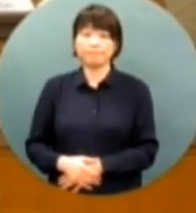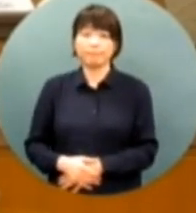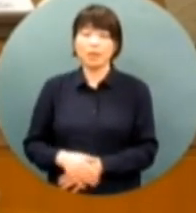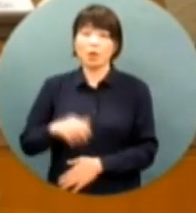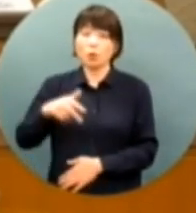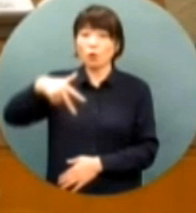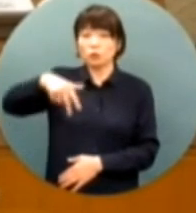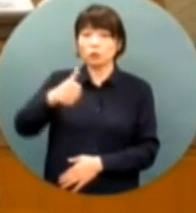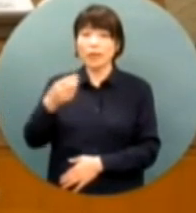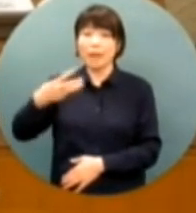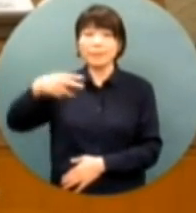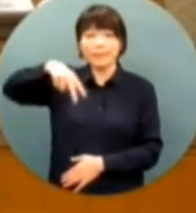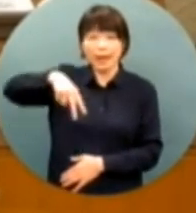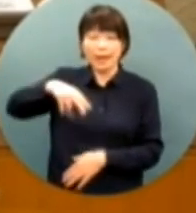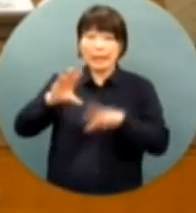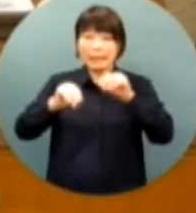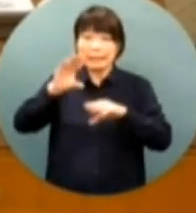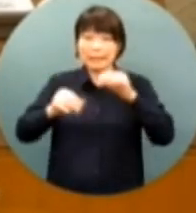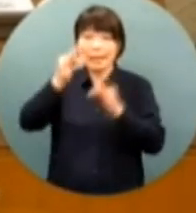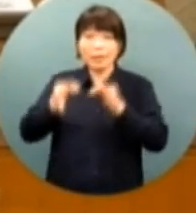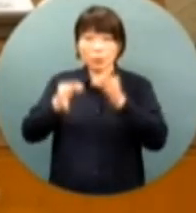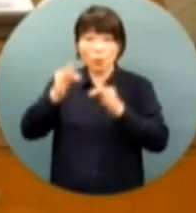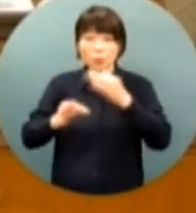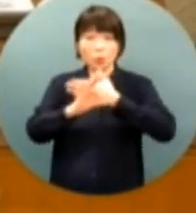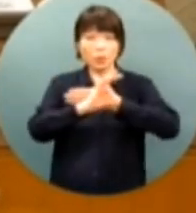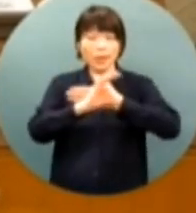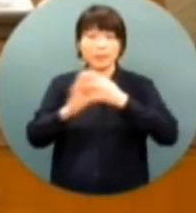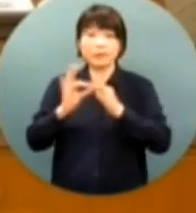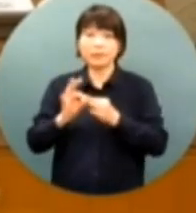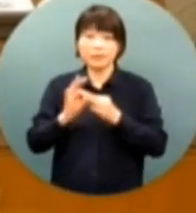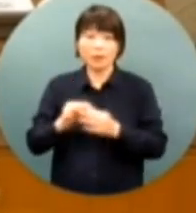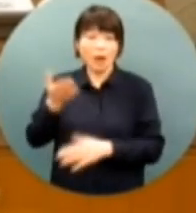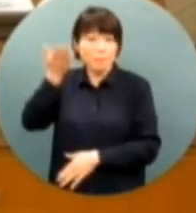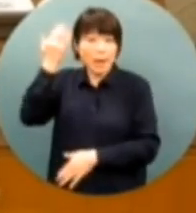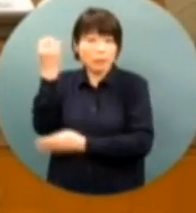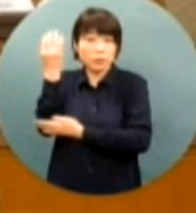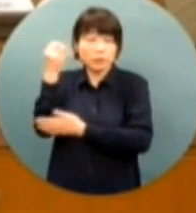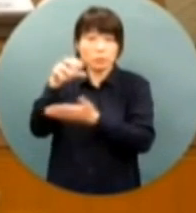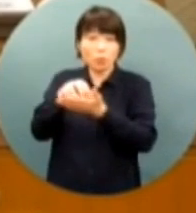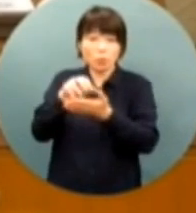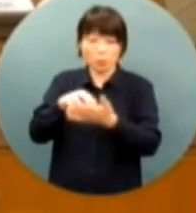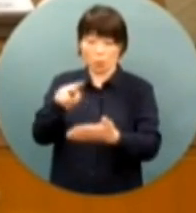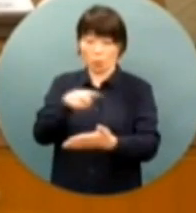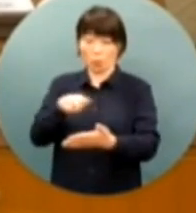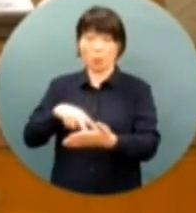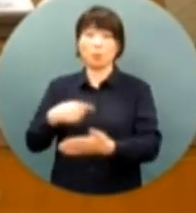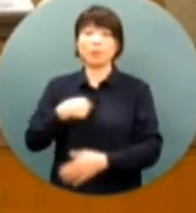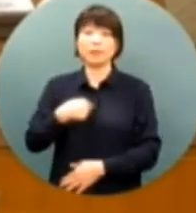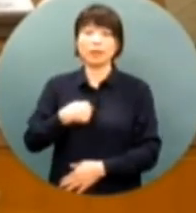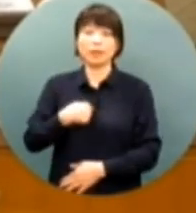このスタミナ納豆の、事案につきましては当初の新聞報道と私も拝見させていただ